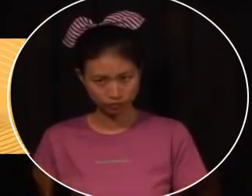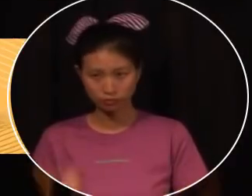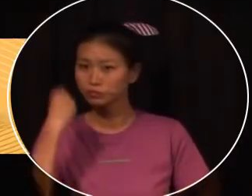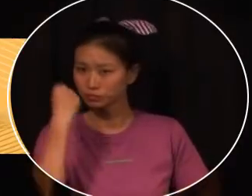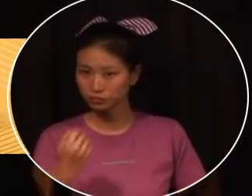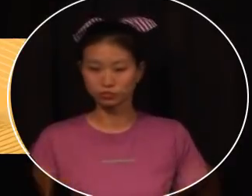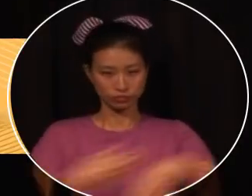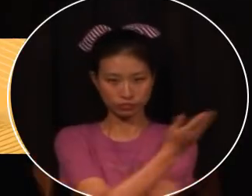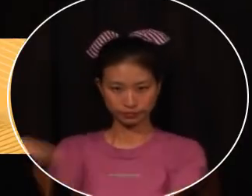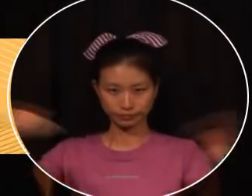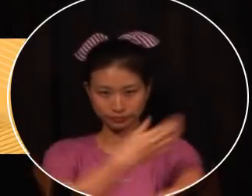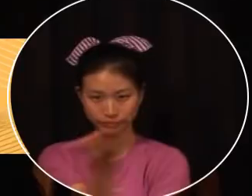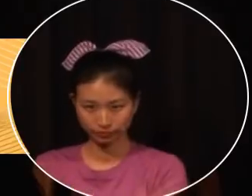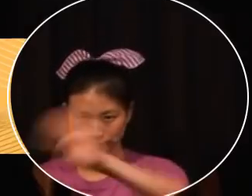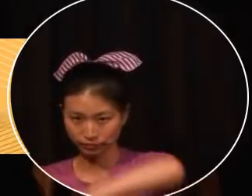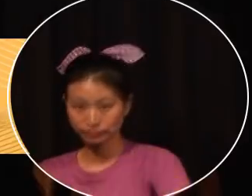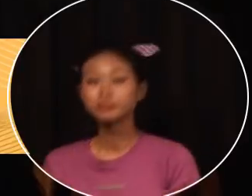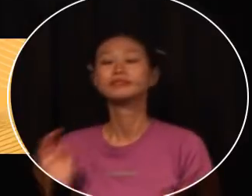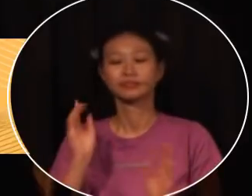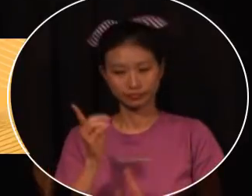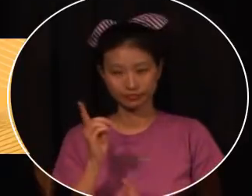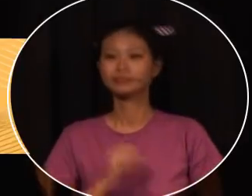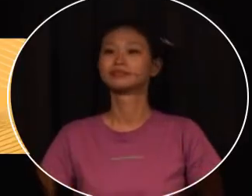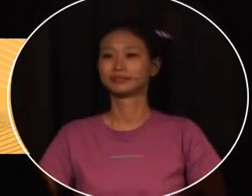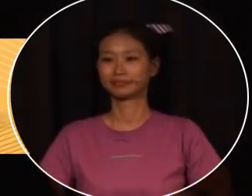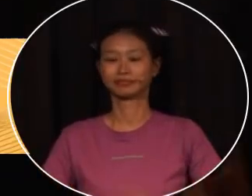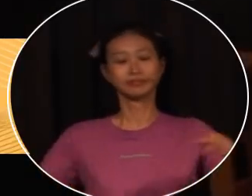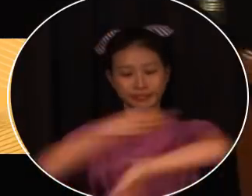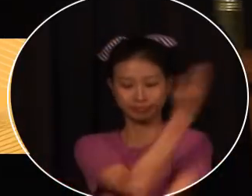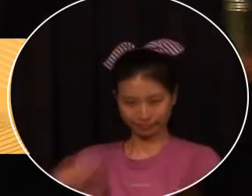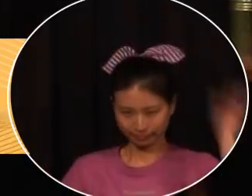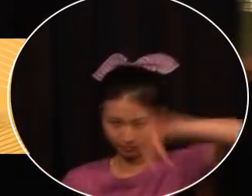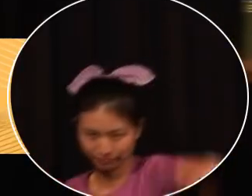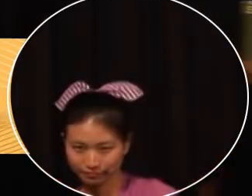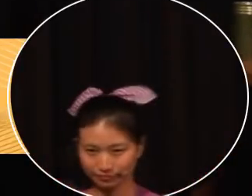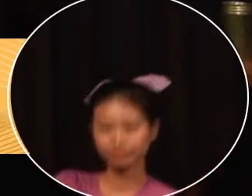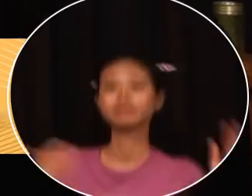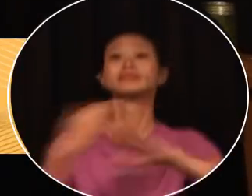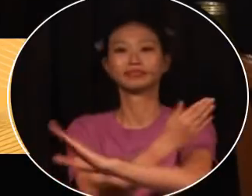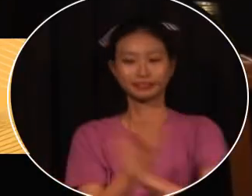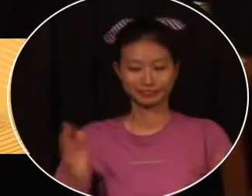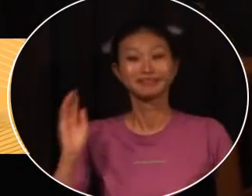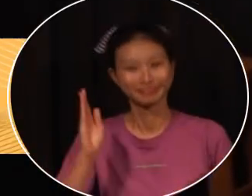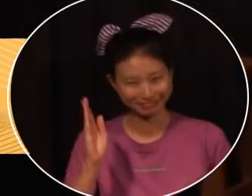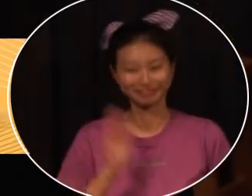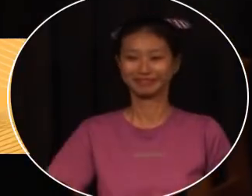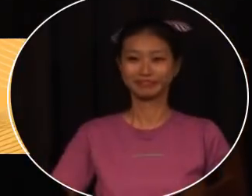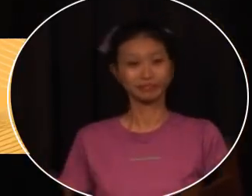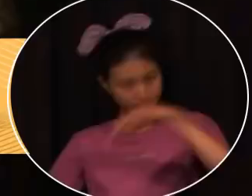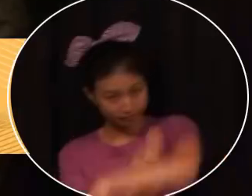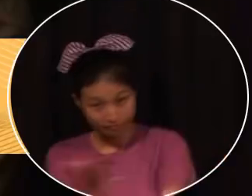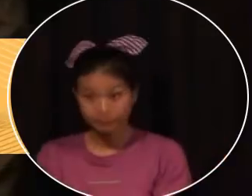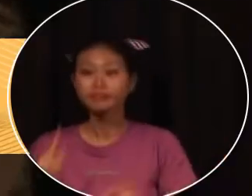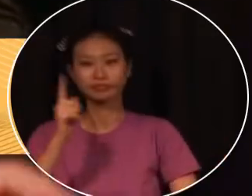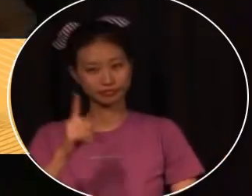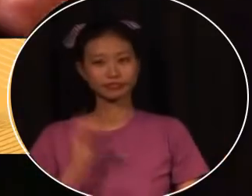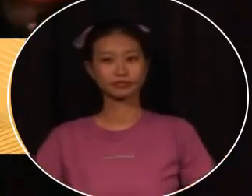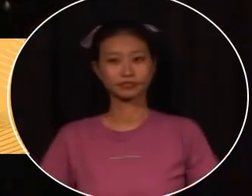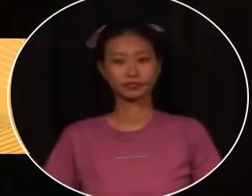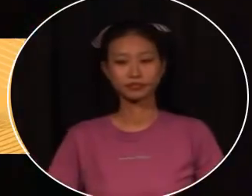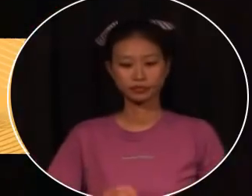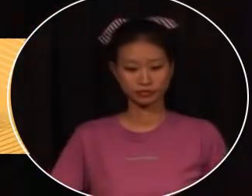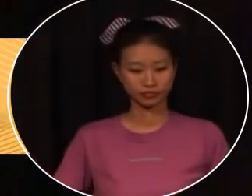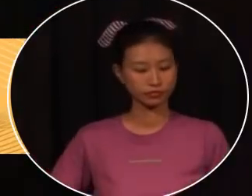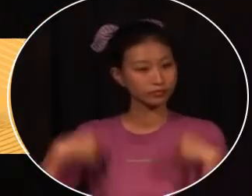对的时候，在这过程当中遇到不满意的话怎么办？ 不满意， 你要怎么样说服他们能够顺利的在一起？ 其实归根究